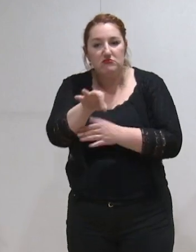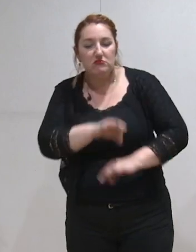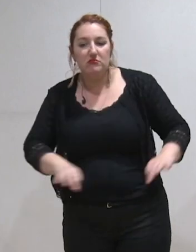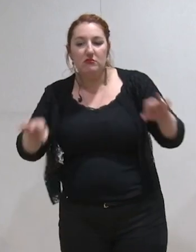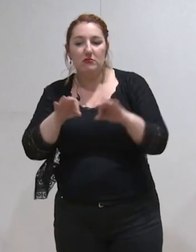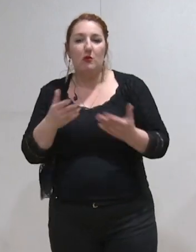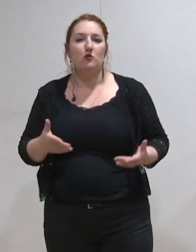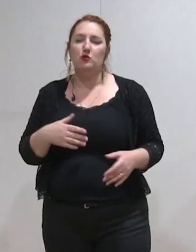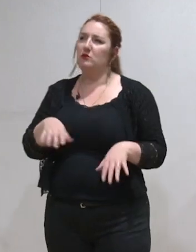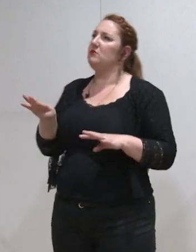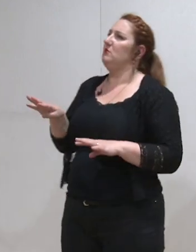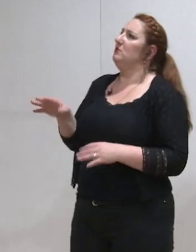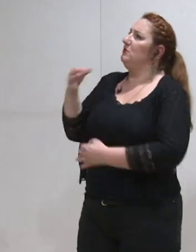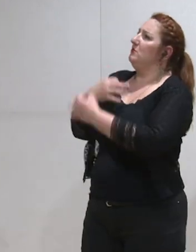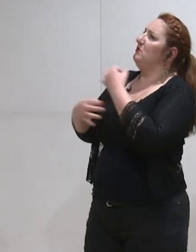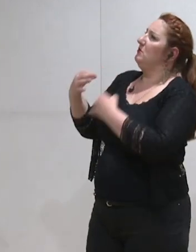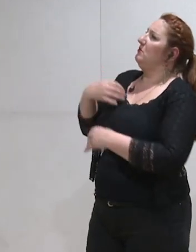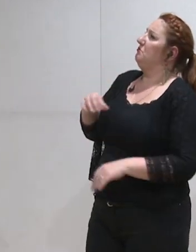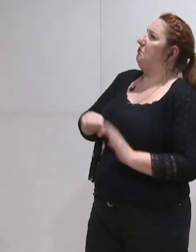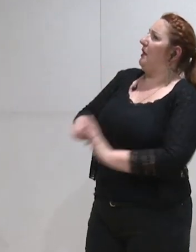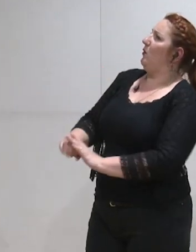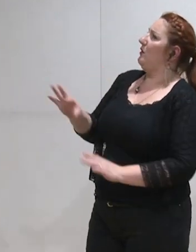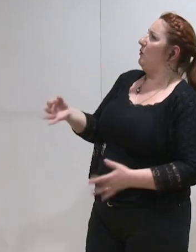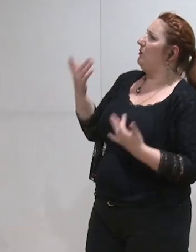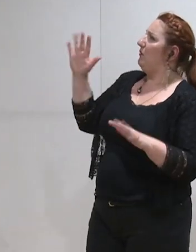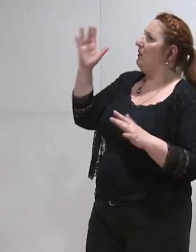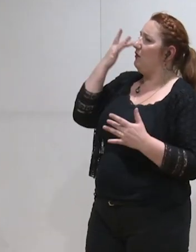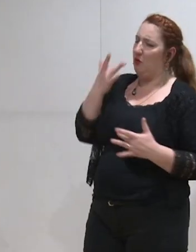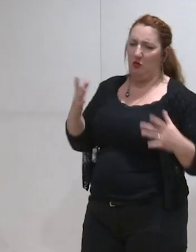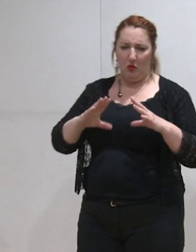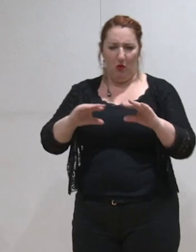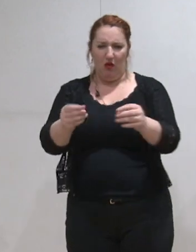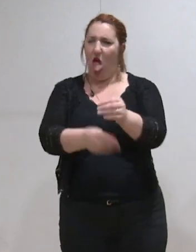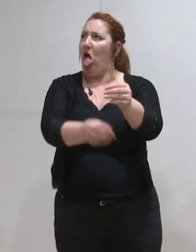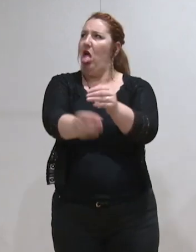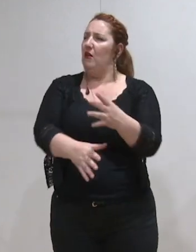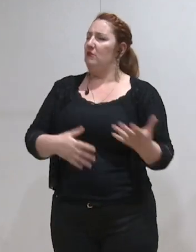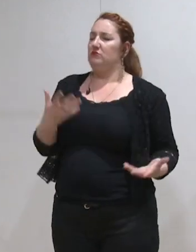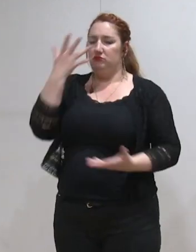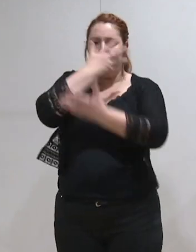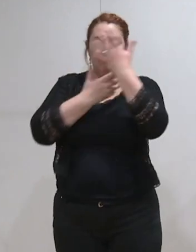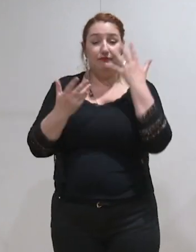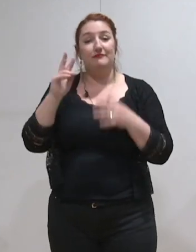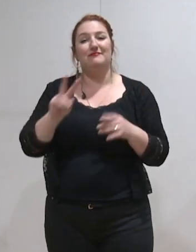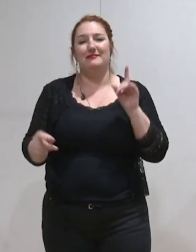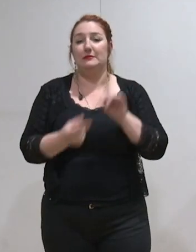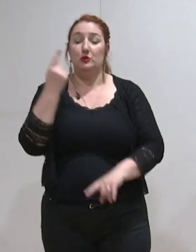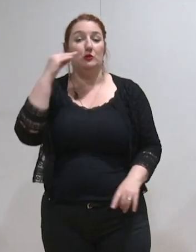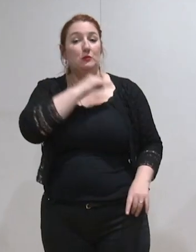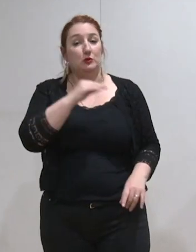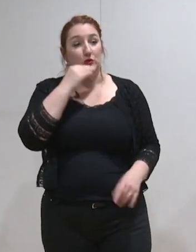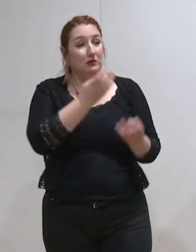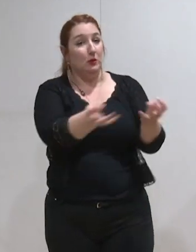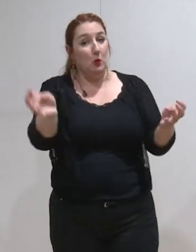culture est une priorité mais dans les actes il réalise qu'elle ne l'est plus du tout il devient donc très urgent de présenter en conseil